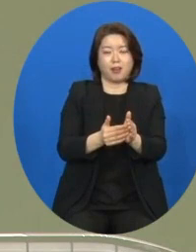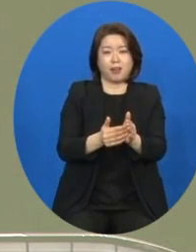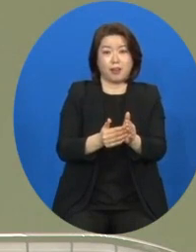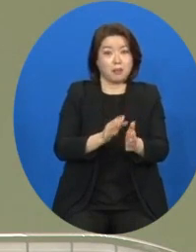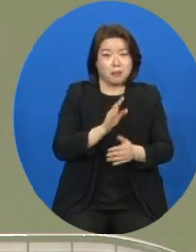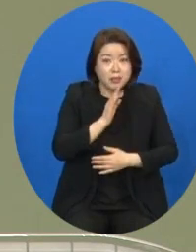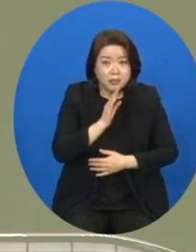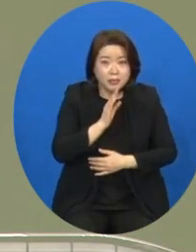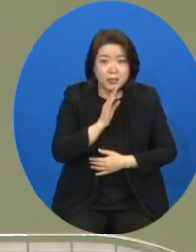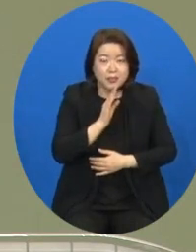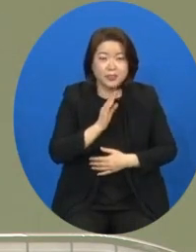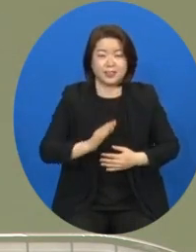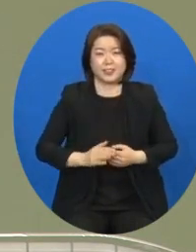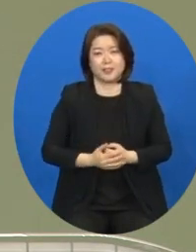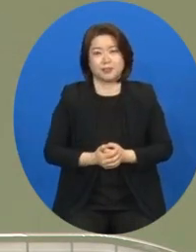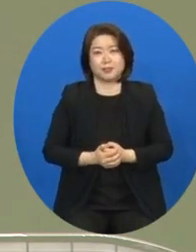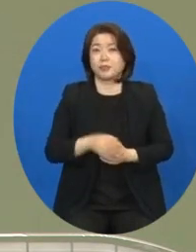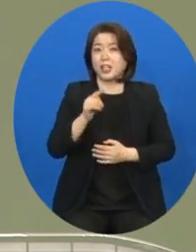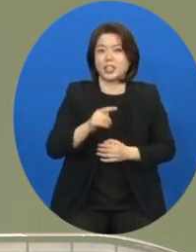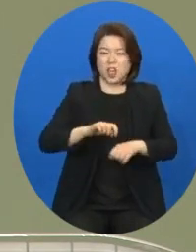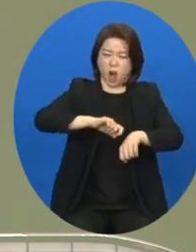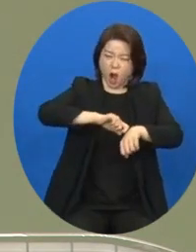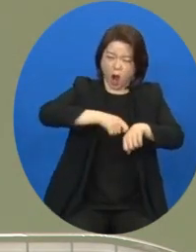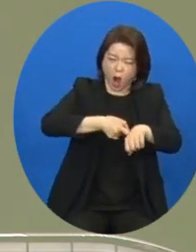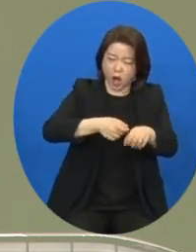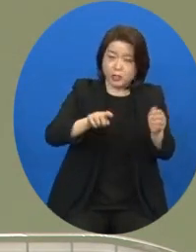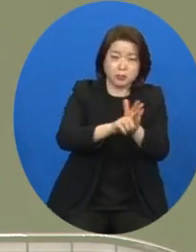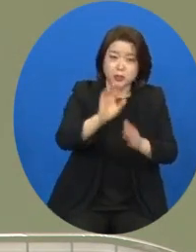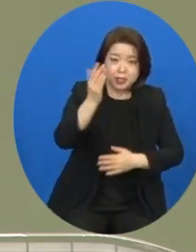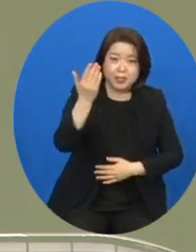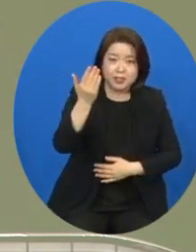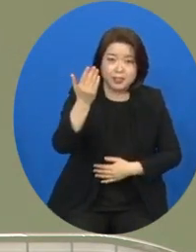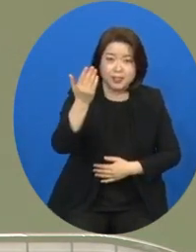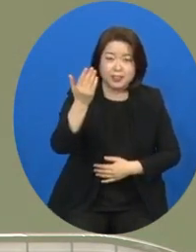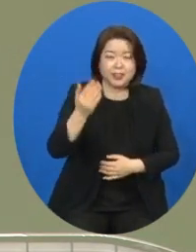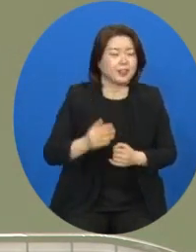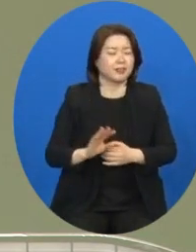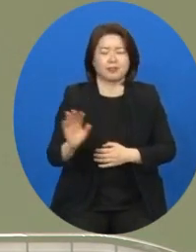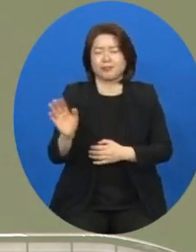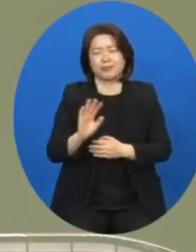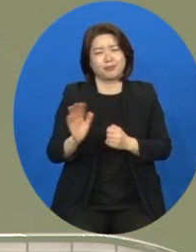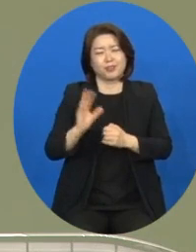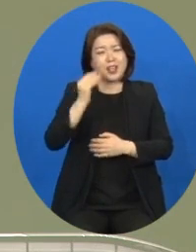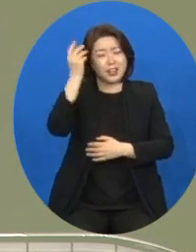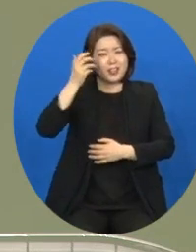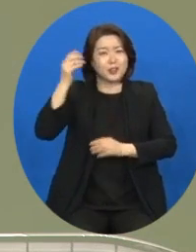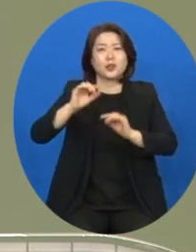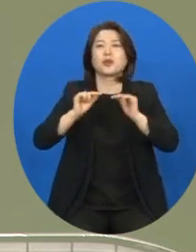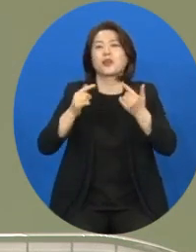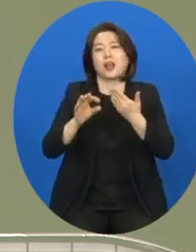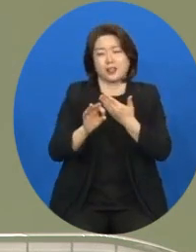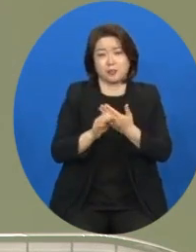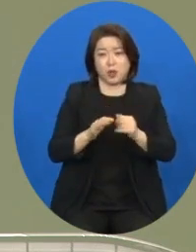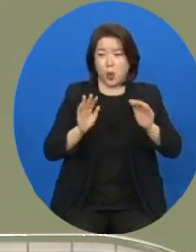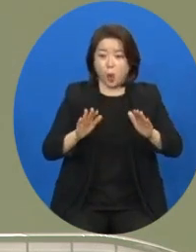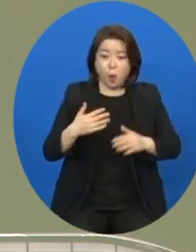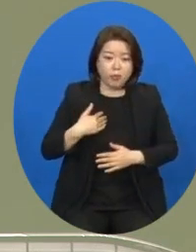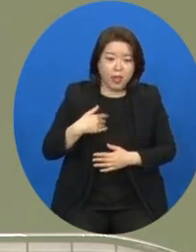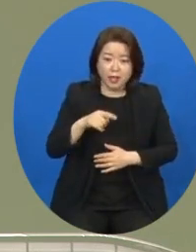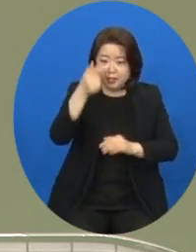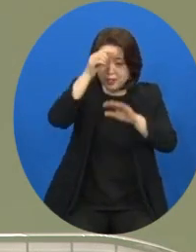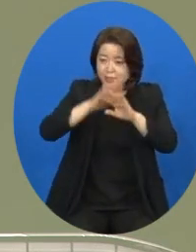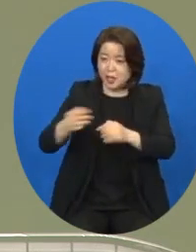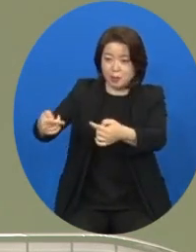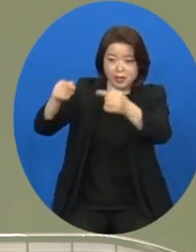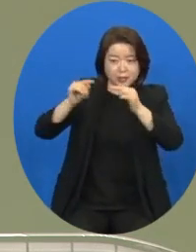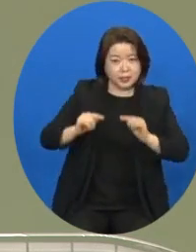그렇습니까? 안 그렇습니까? 이걸 뭐 억지로 믿어야 됩니까? 성령님이 아니면 오늘 내가 이렇게